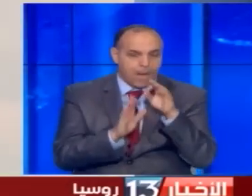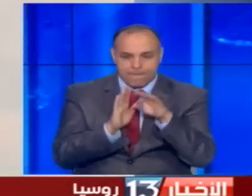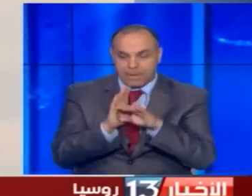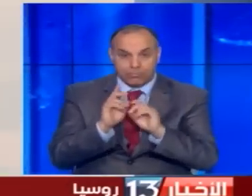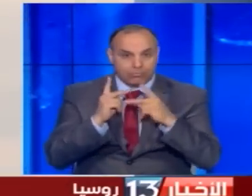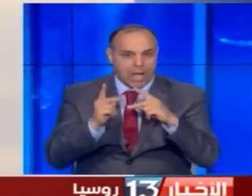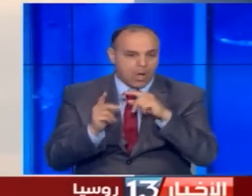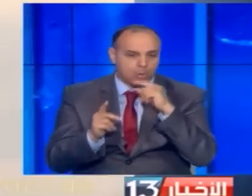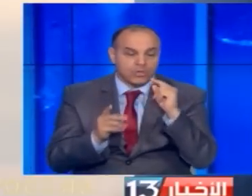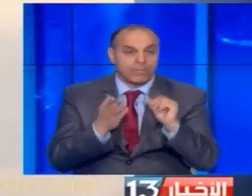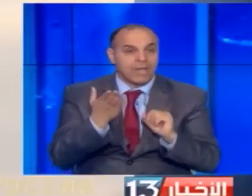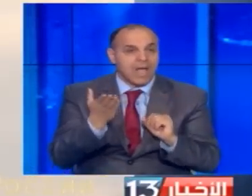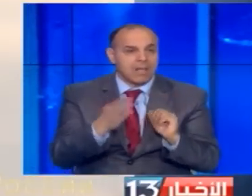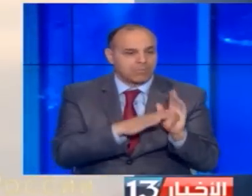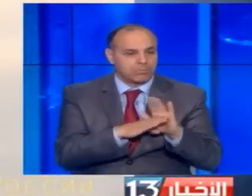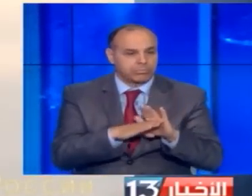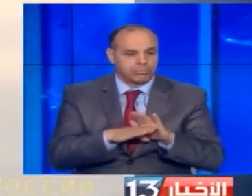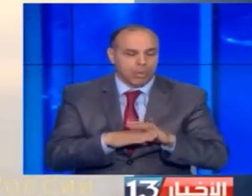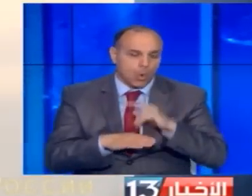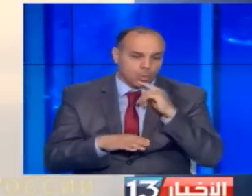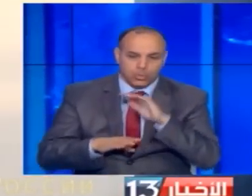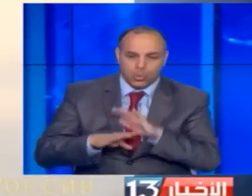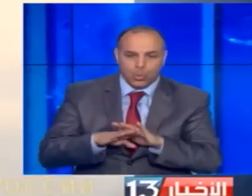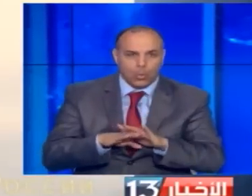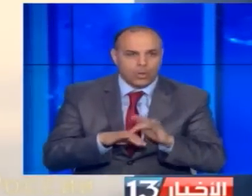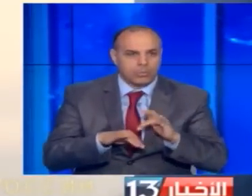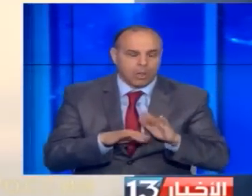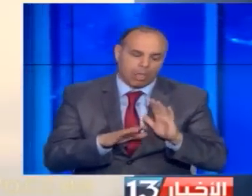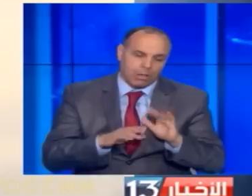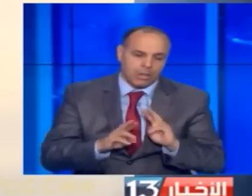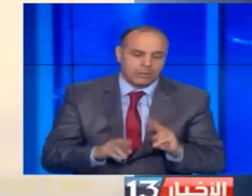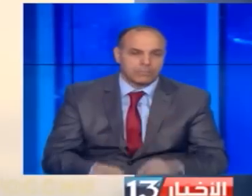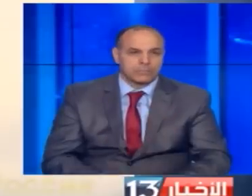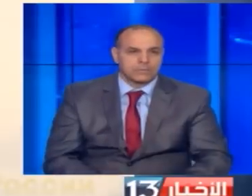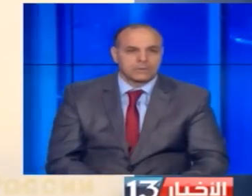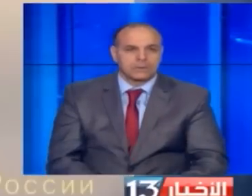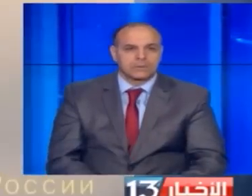واستراتيجي سيضمن أمن بلاده عقودا طويلة.